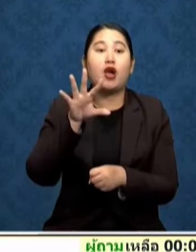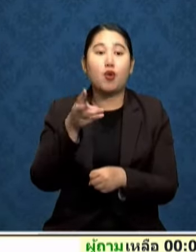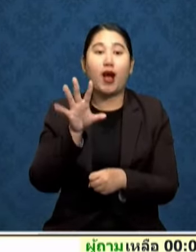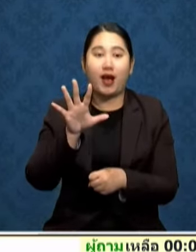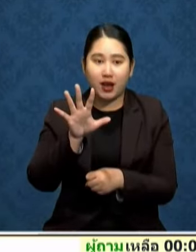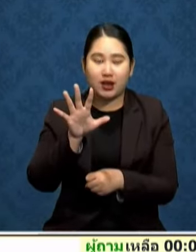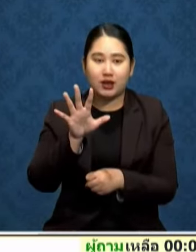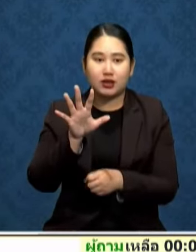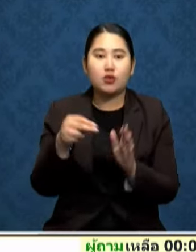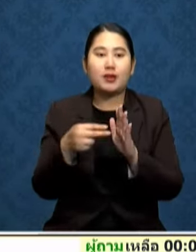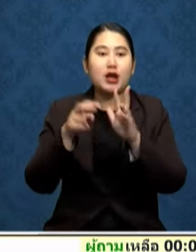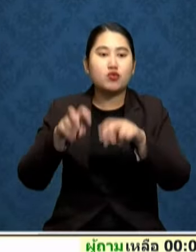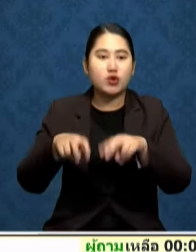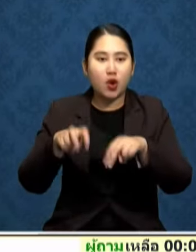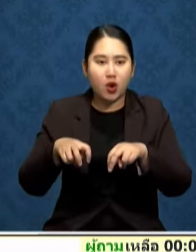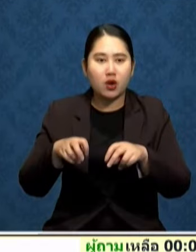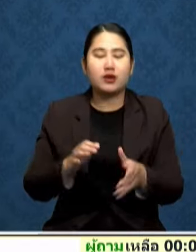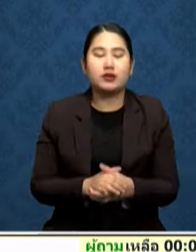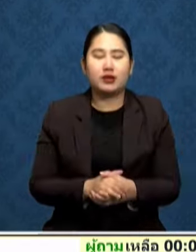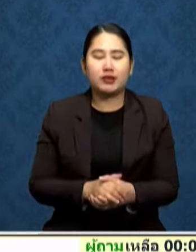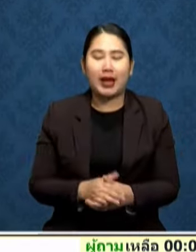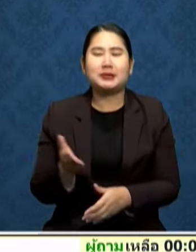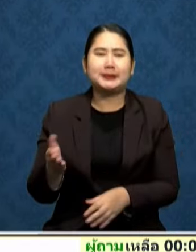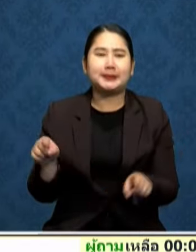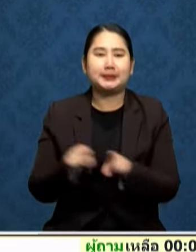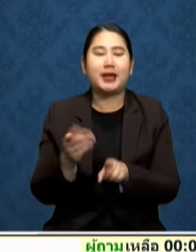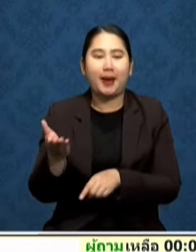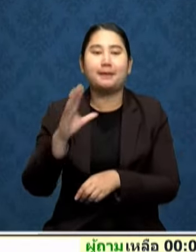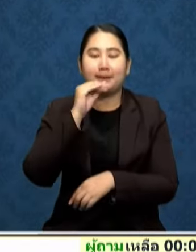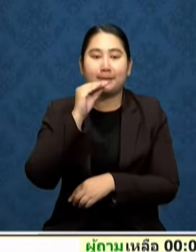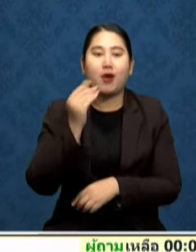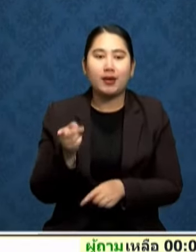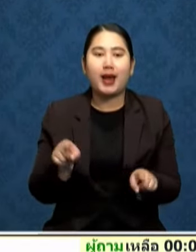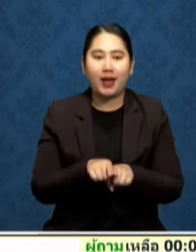2/2565เป็นการวิเคราะห์เป็นแบบเดียวที่ท่านพูดเลยครับนะครับ